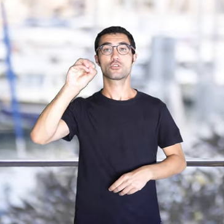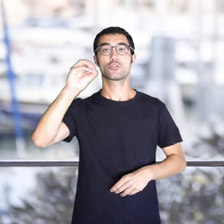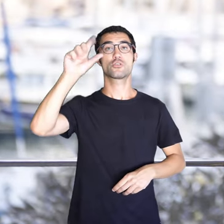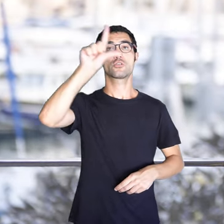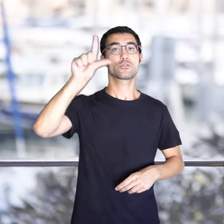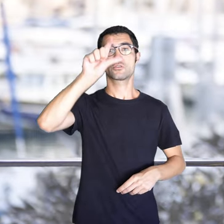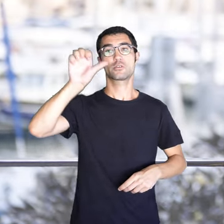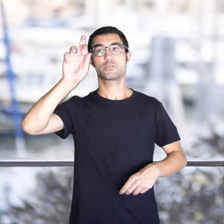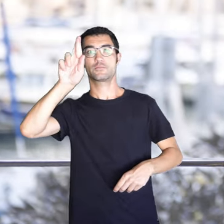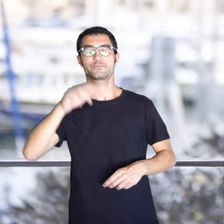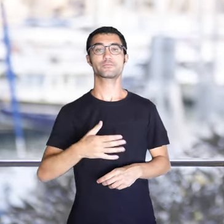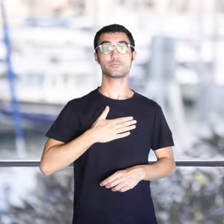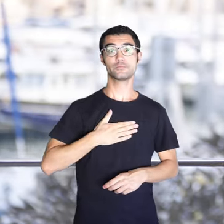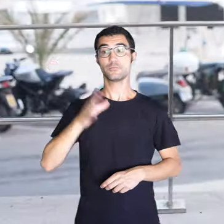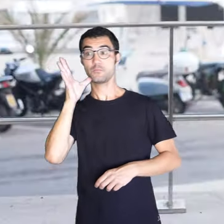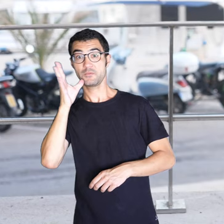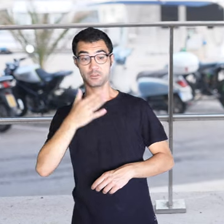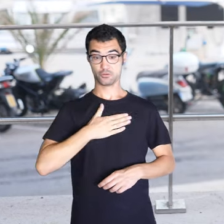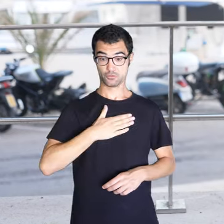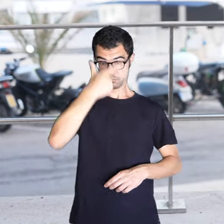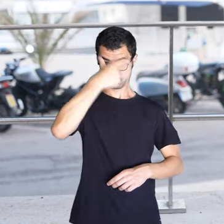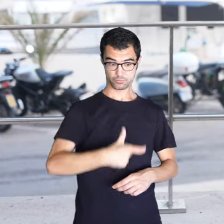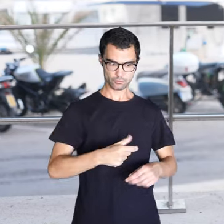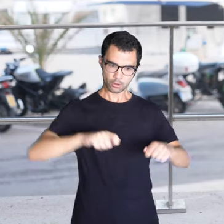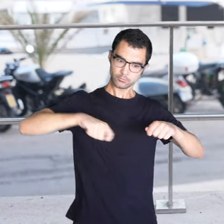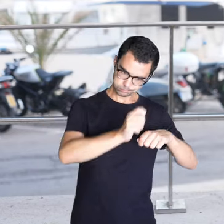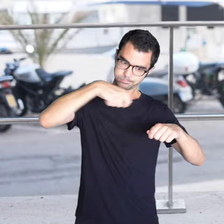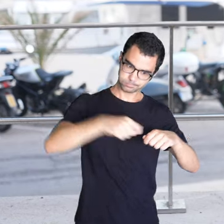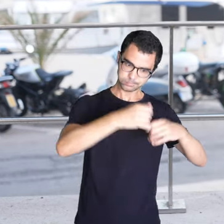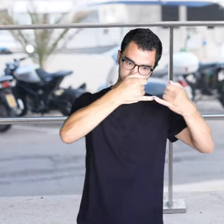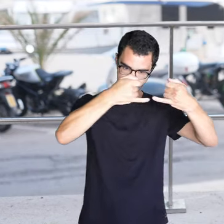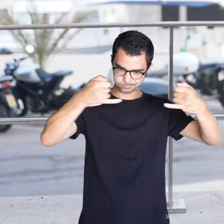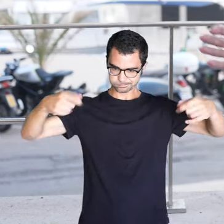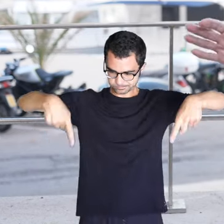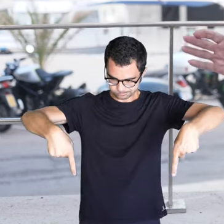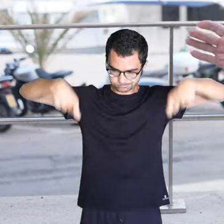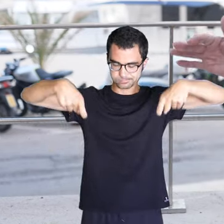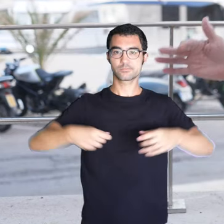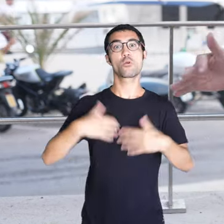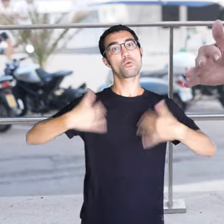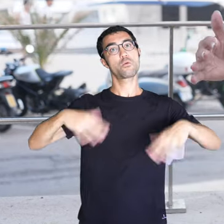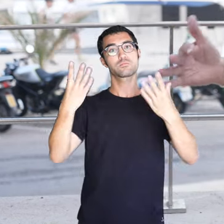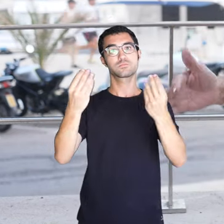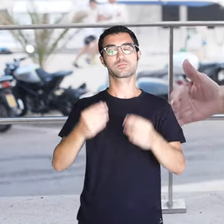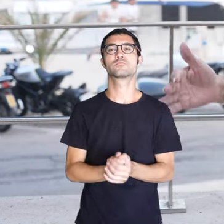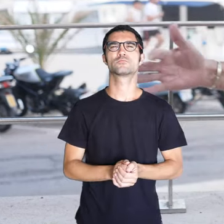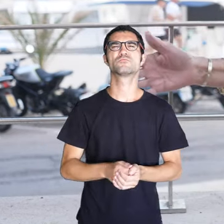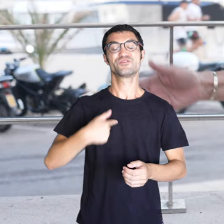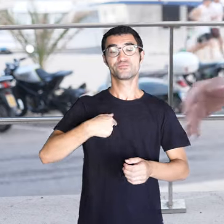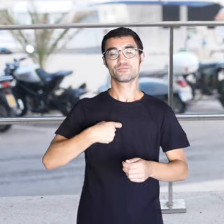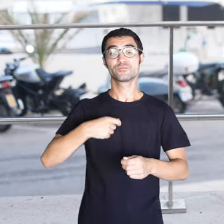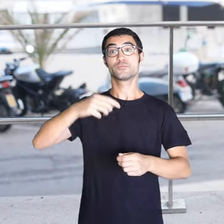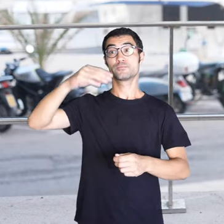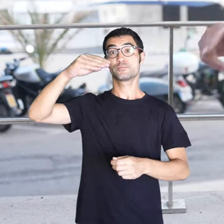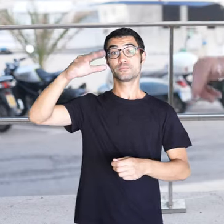mare. I nosaltres també. No me'n va ensenyar ningú. I vaig anar un dia, bé, però també me vaig dur pel peix el que agafava mon